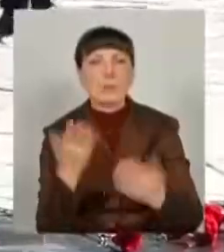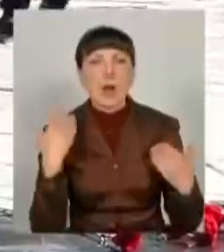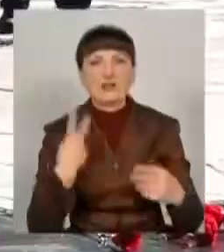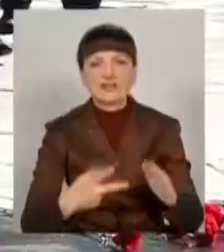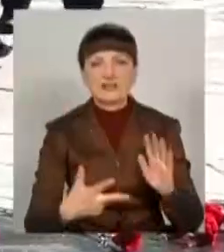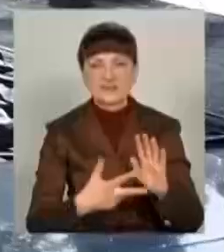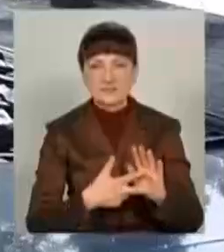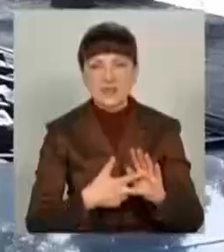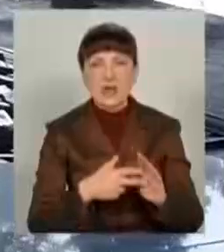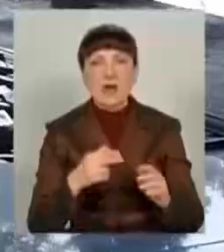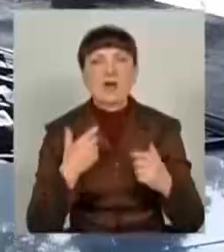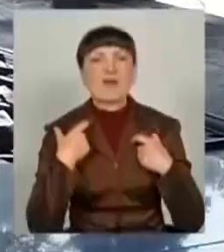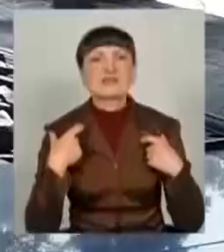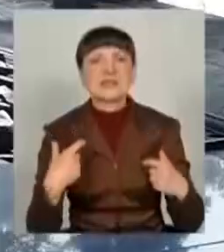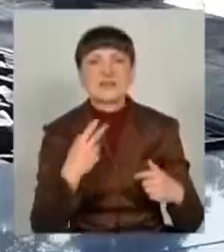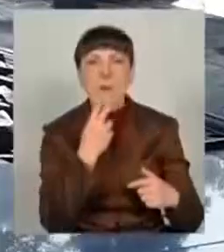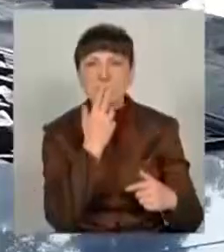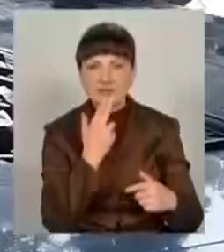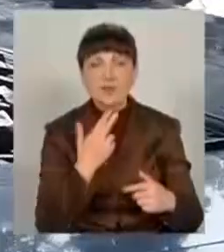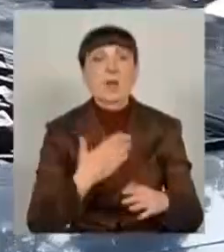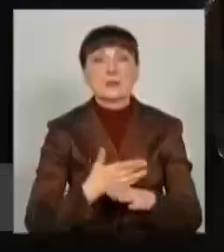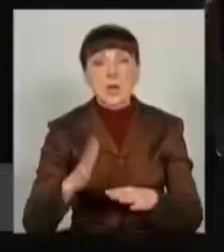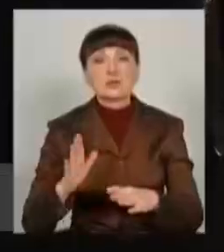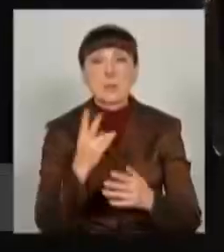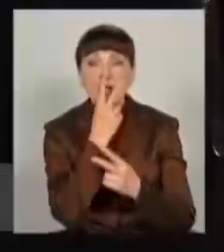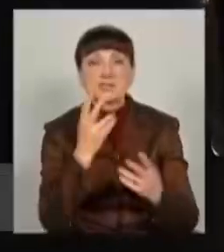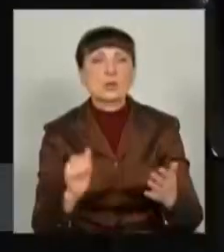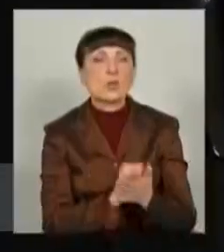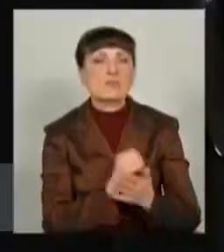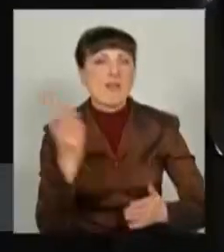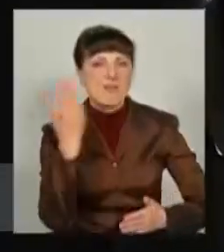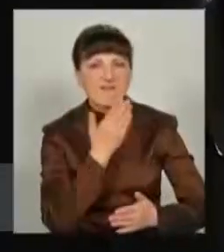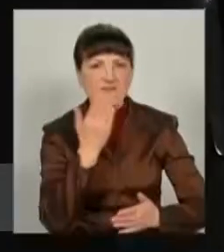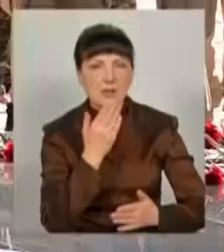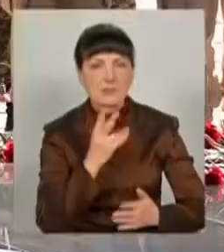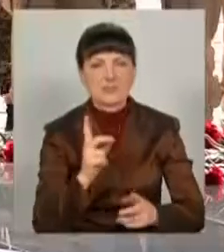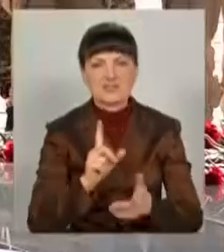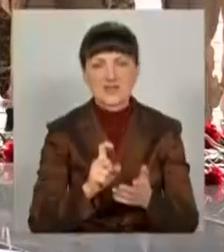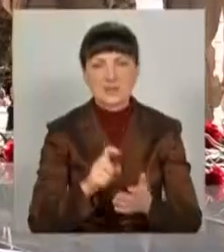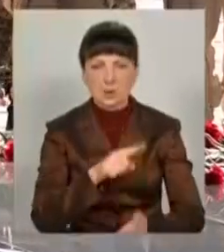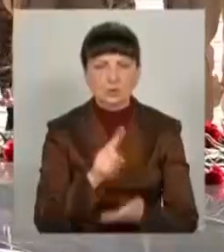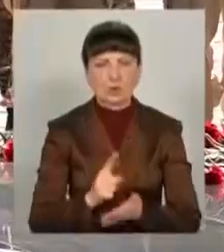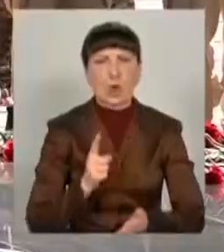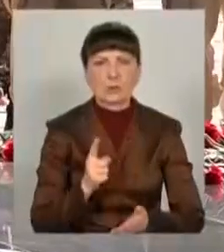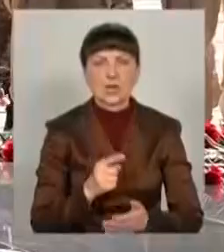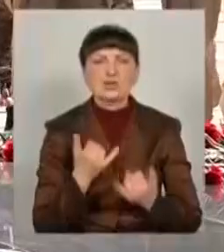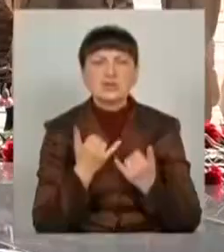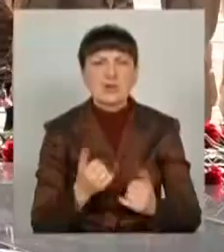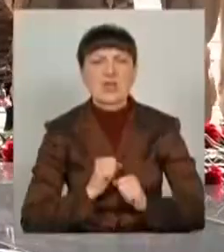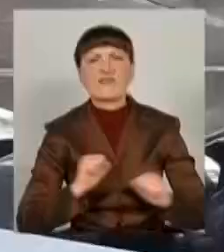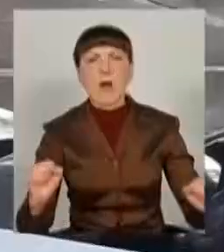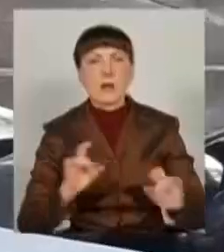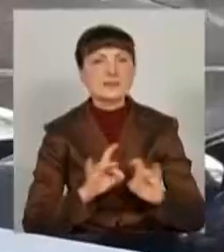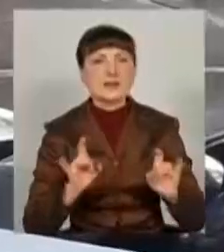28 гвардейцев-панфиловцев. После собравшимся показали документальный фильм «Долг. Честь. Отвага», который рассказывает